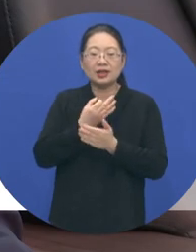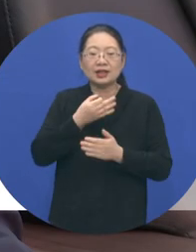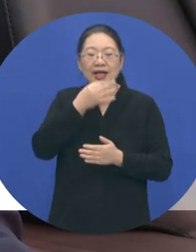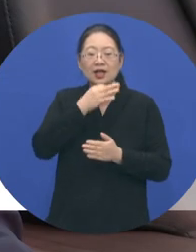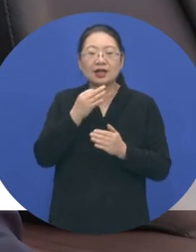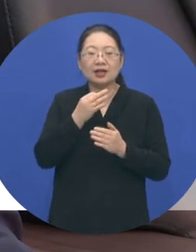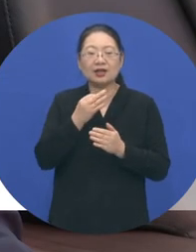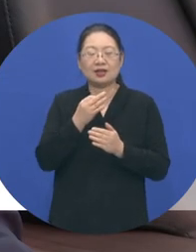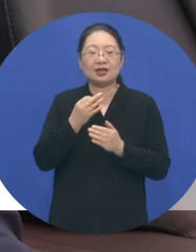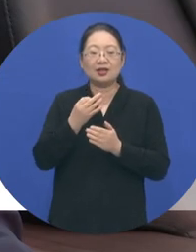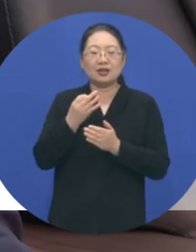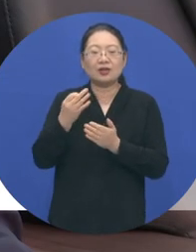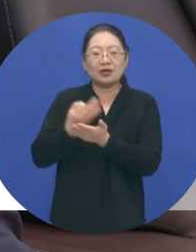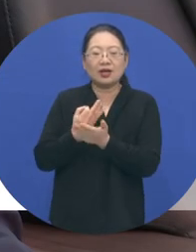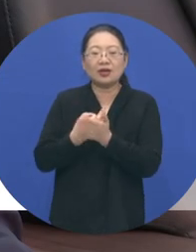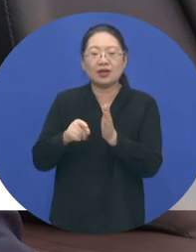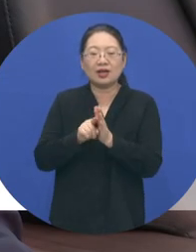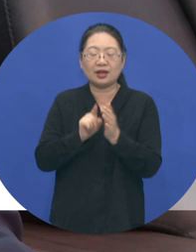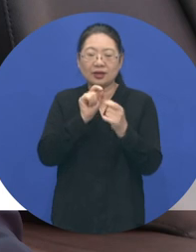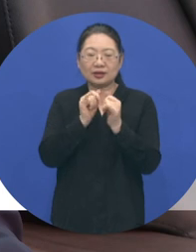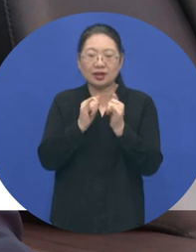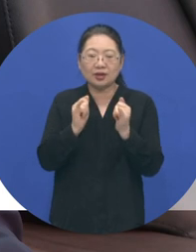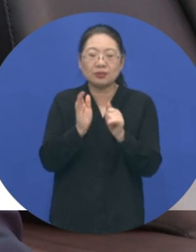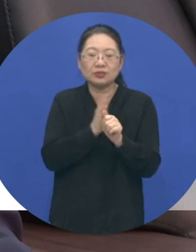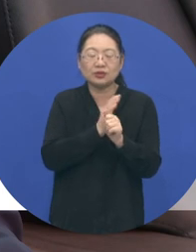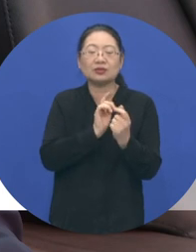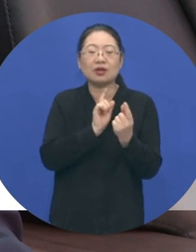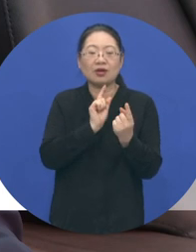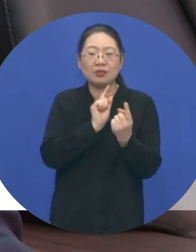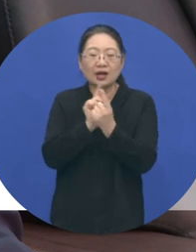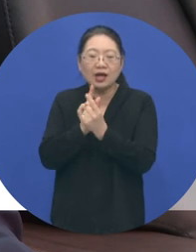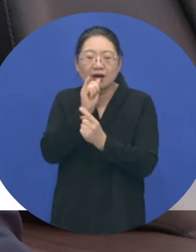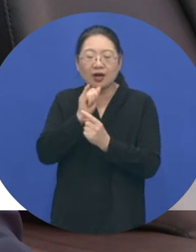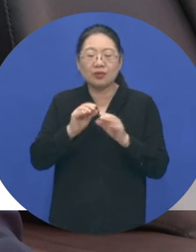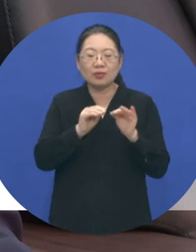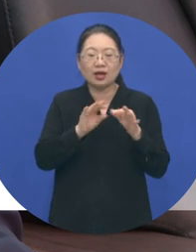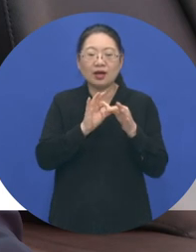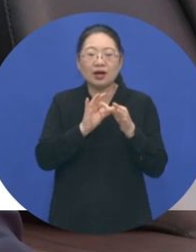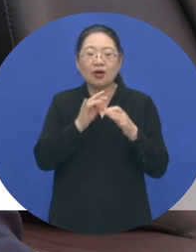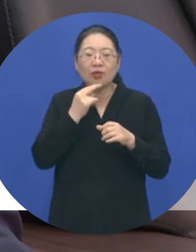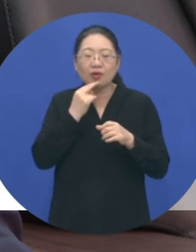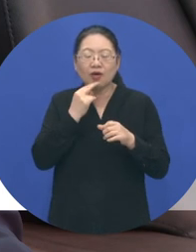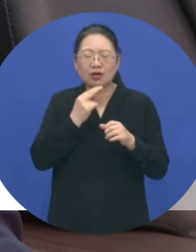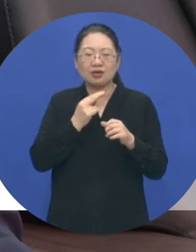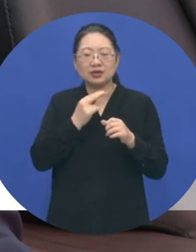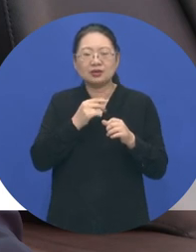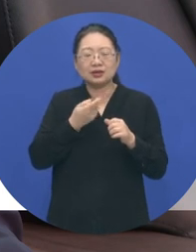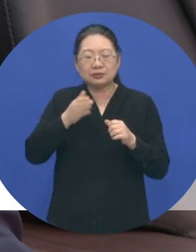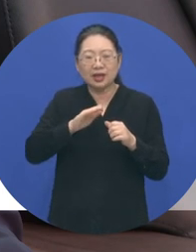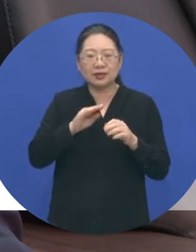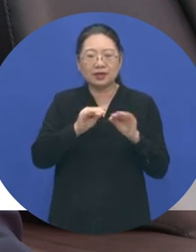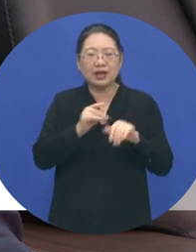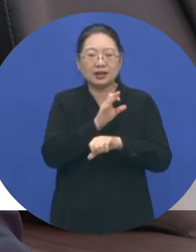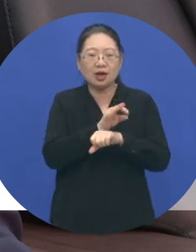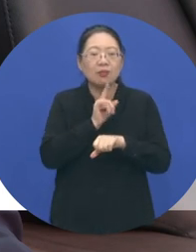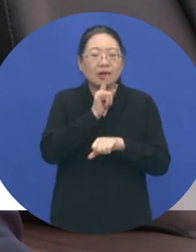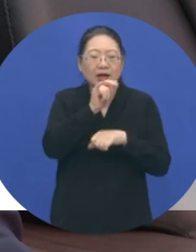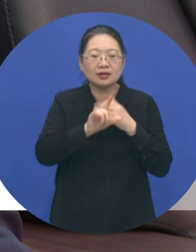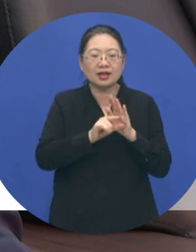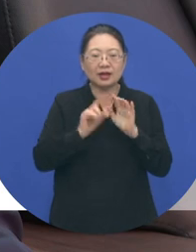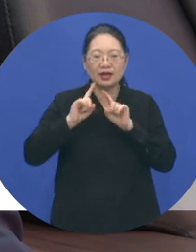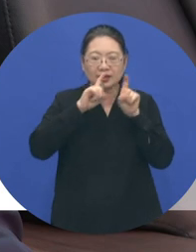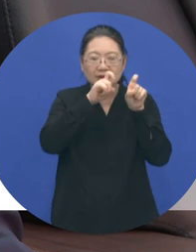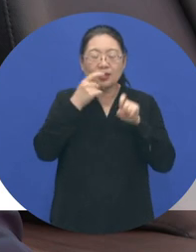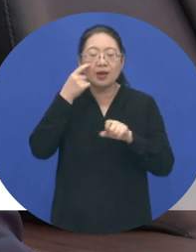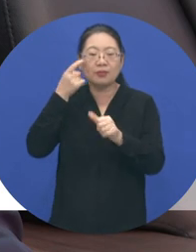가까운 사람부터 접촉을 하거든요 그래서 부동산과 연관이 없으면서 어 그렇게 권하는 사람들이 있을 때는 일단 의심을